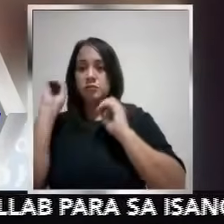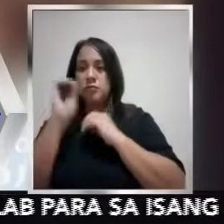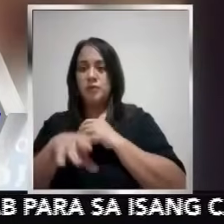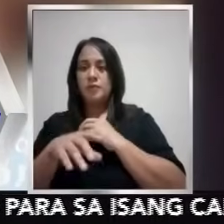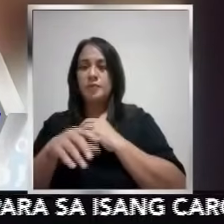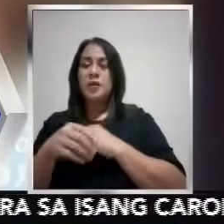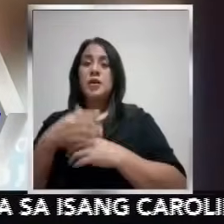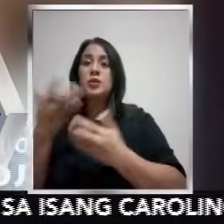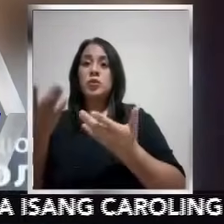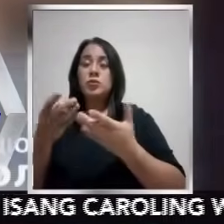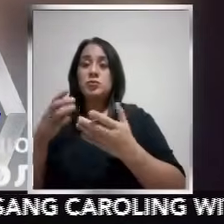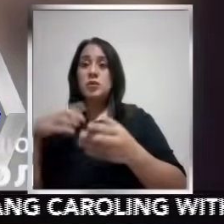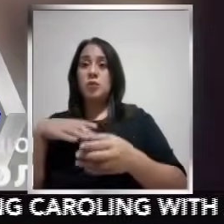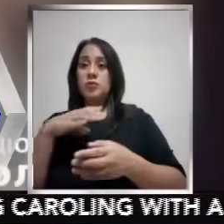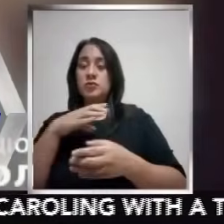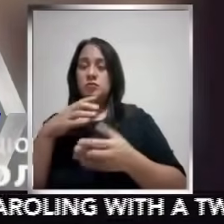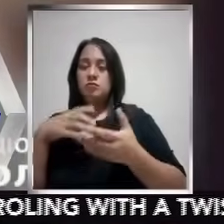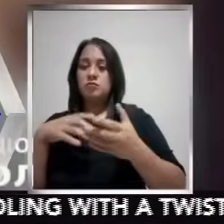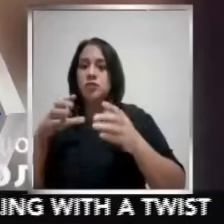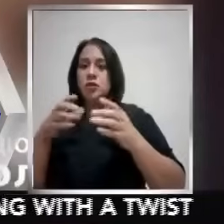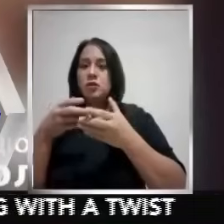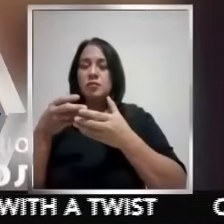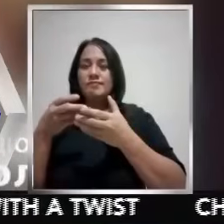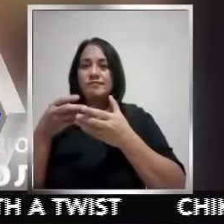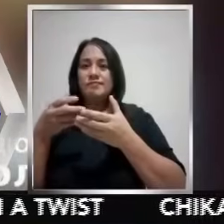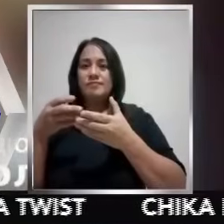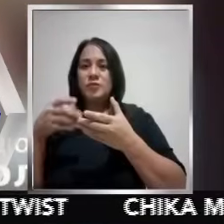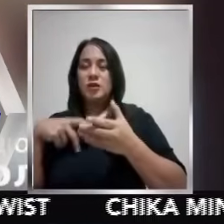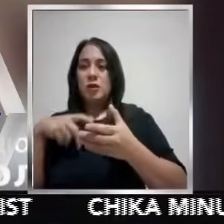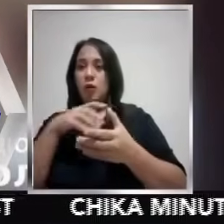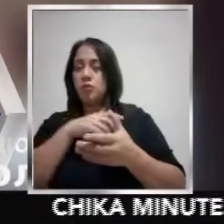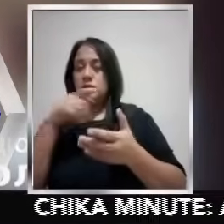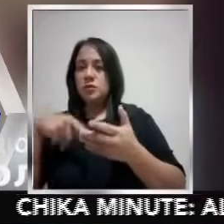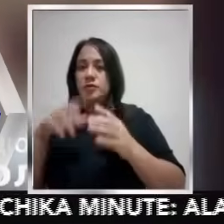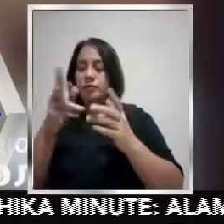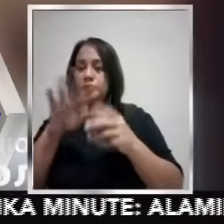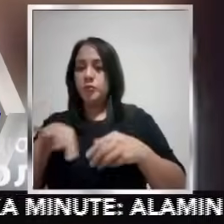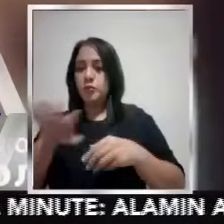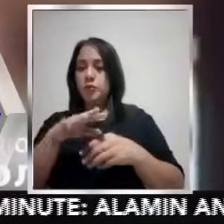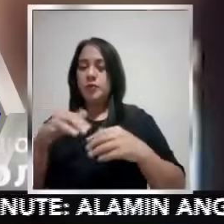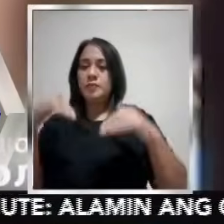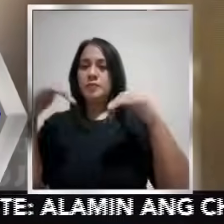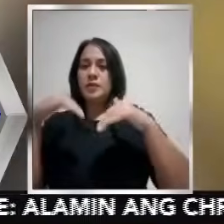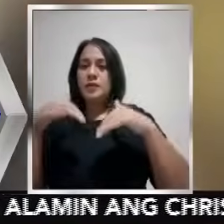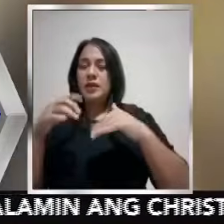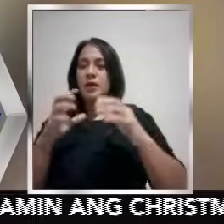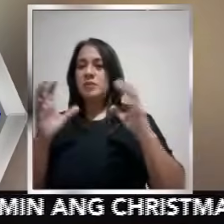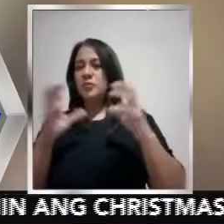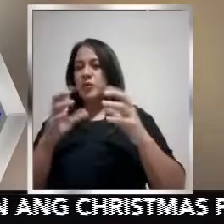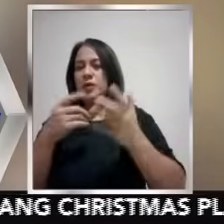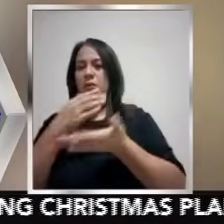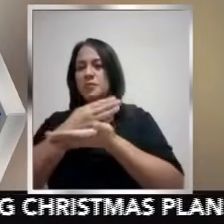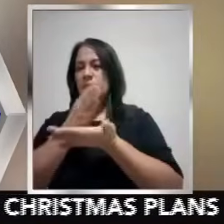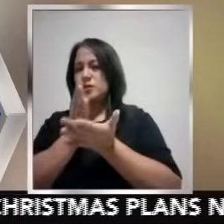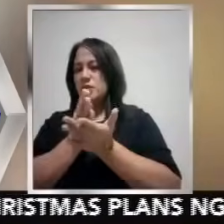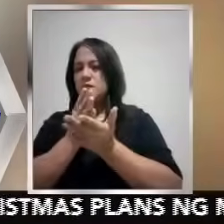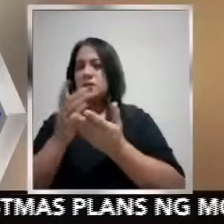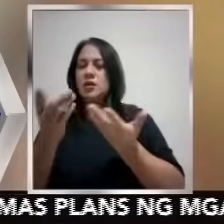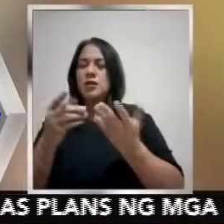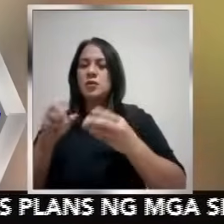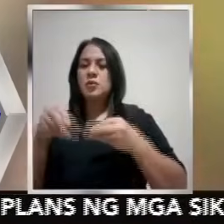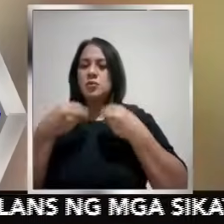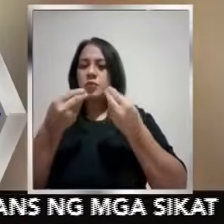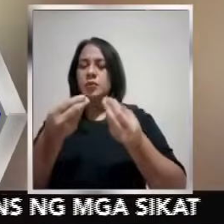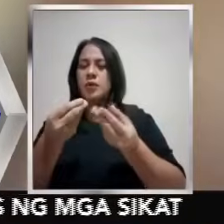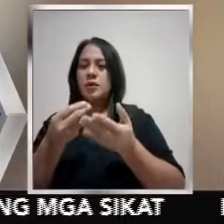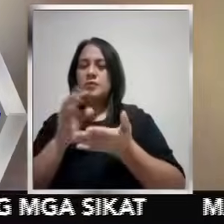village. Batay sa mga ulat at sa live stream ng pulo ng konseho, may naalmahan daw sa budget ng lalaki, kasama ang pagbibigay ng bonus sa kanilang